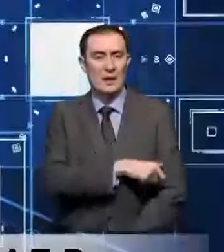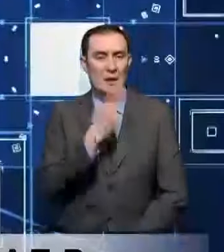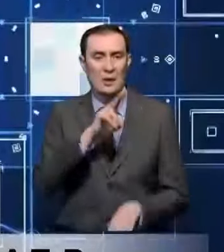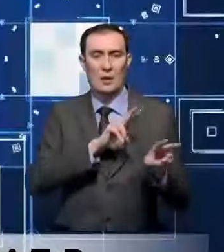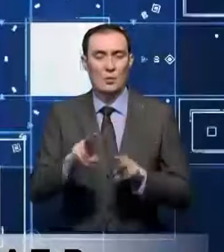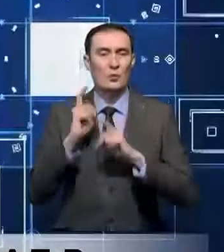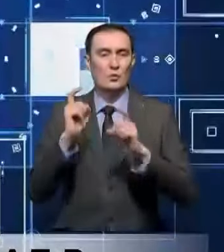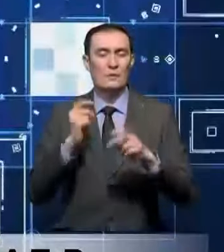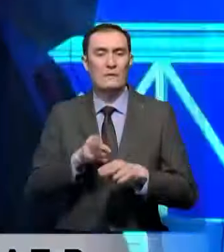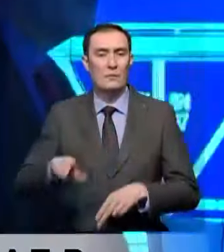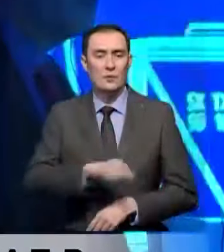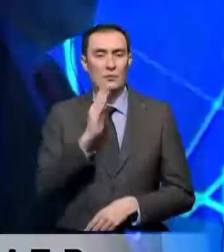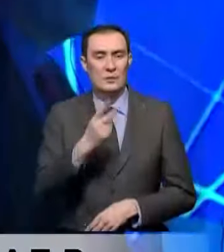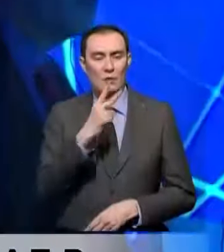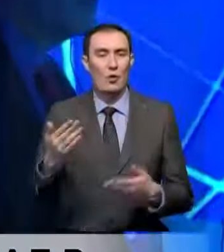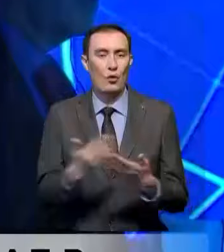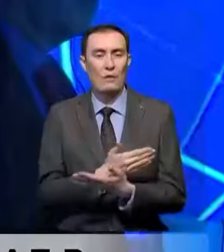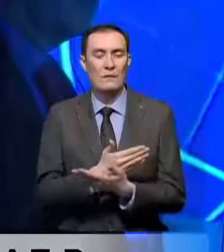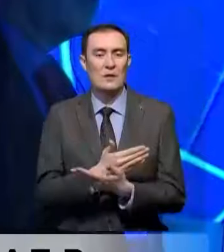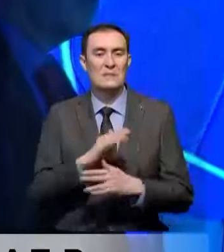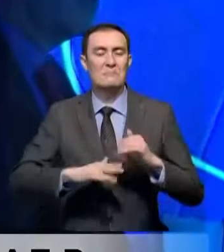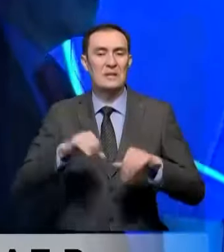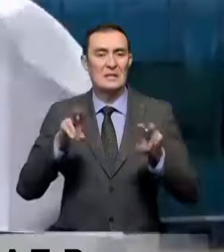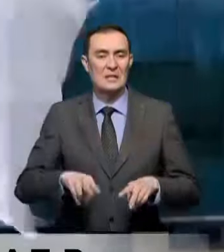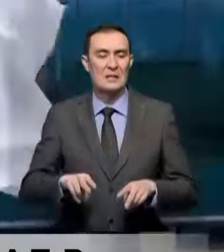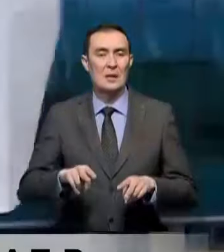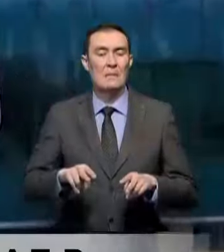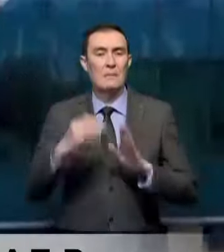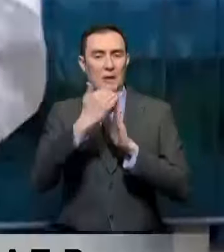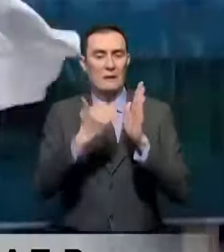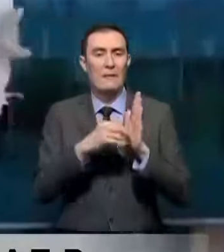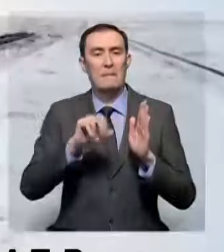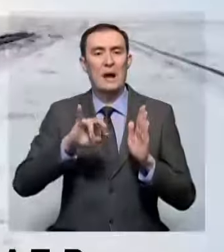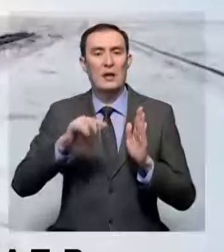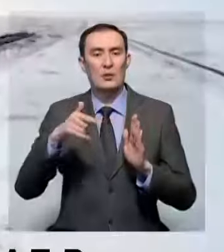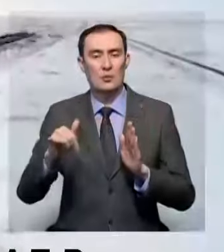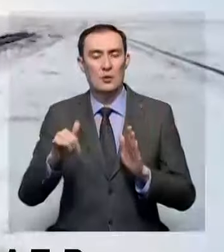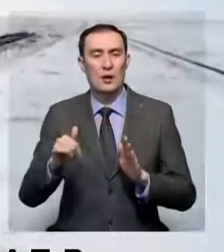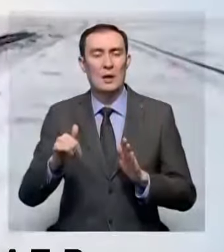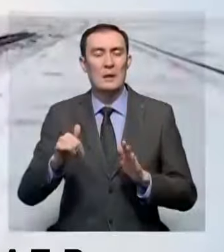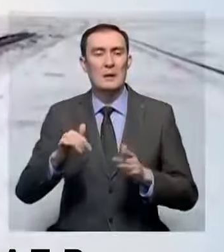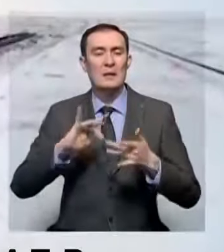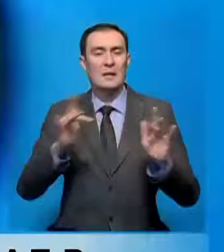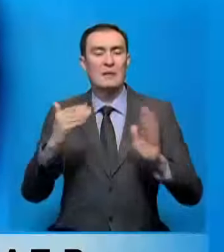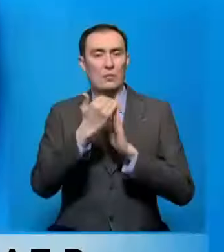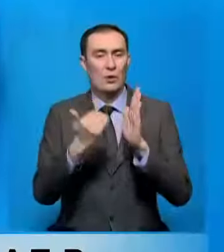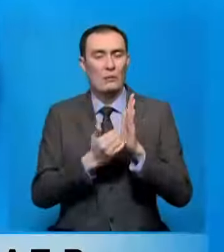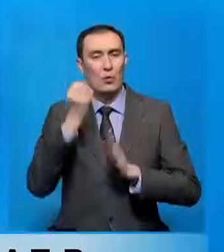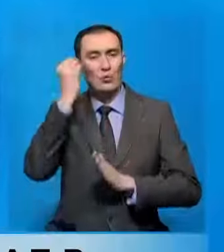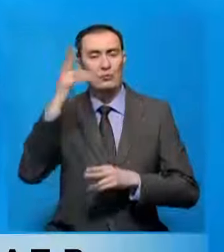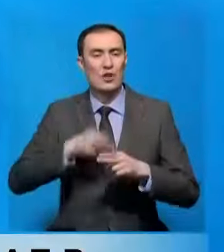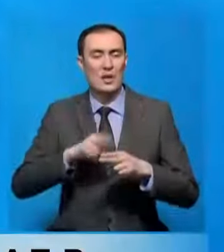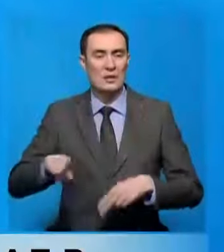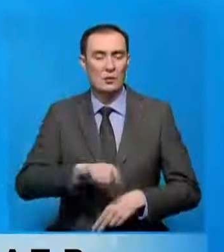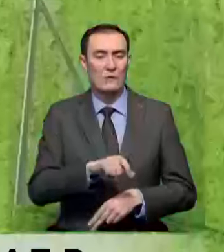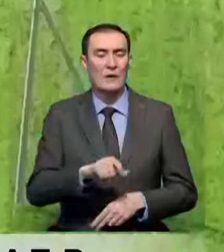которые находятся в пути, будет следить новый штатный сотрудник. Искусственный интеллект «Пангу» — своего рода мозг проекта «Умная железная дорога».